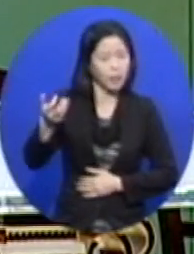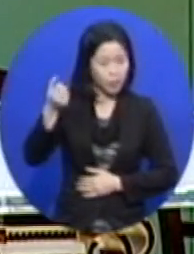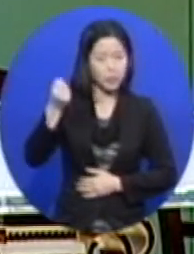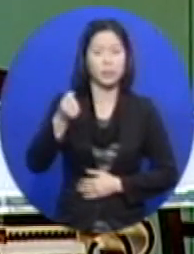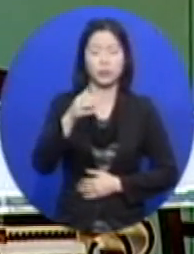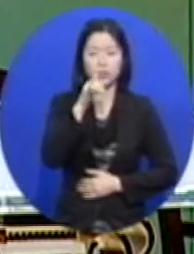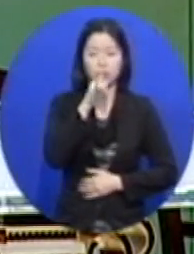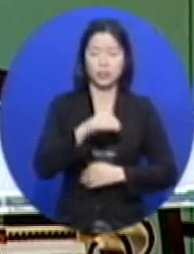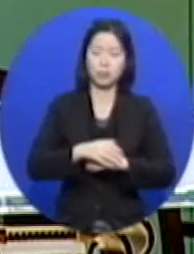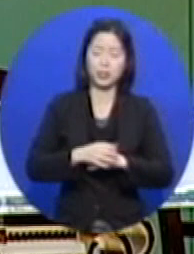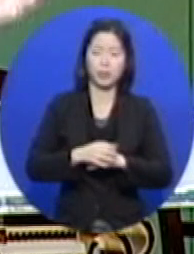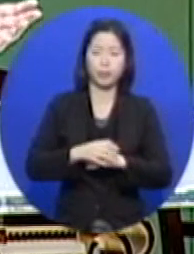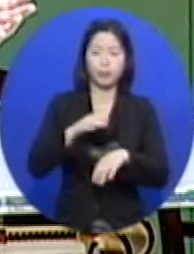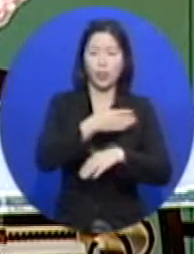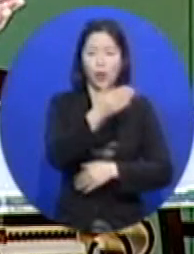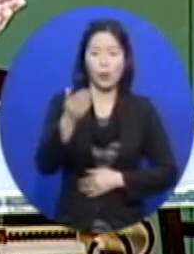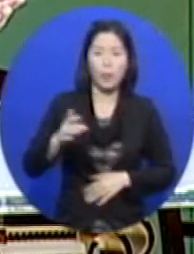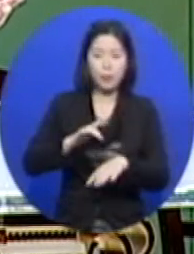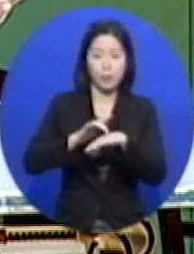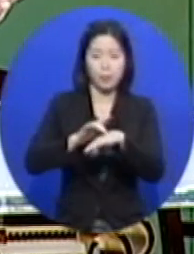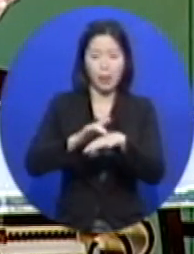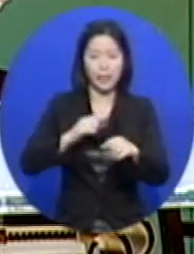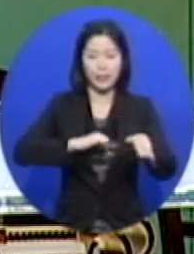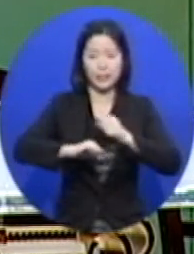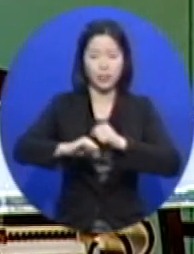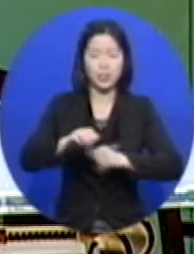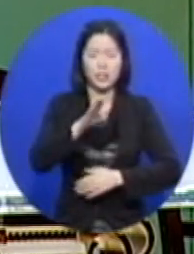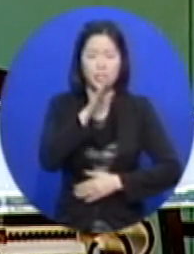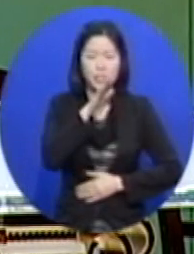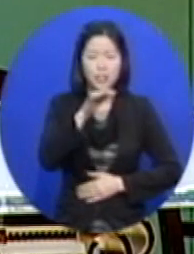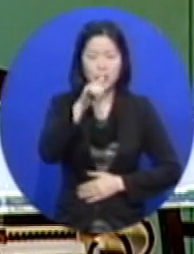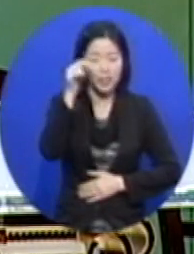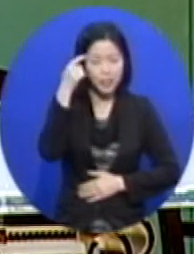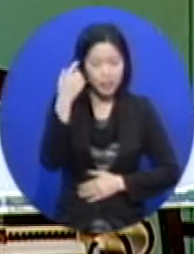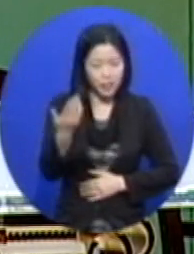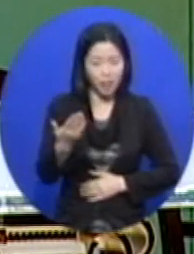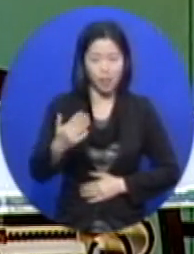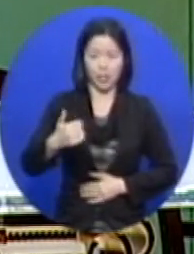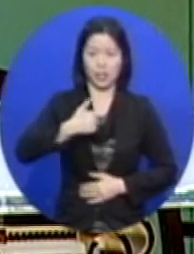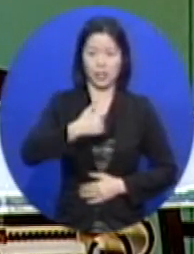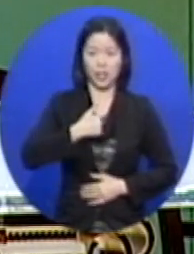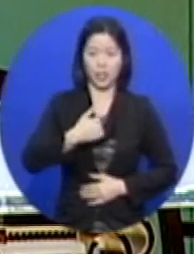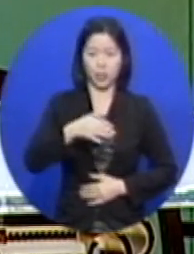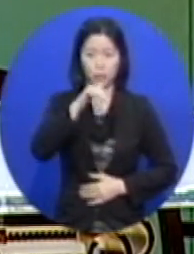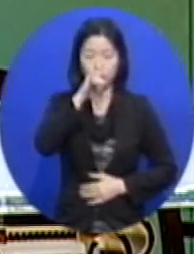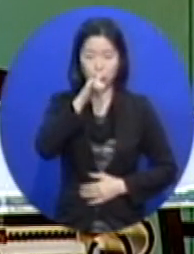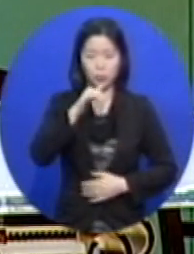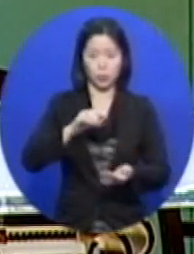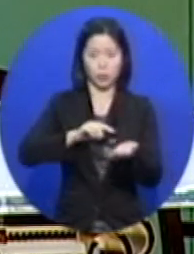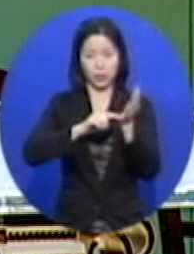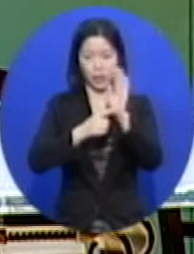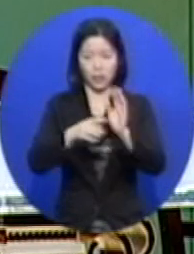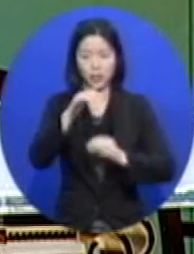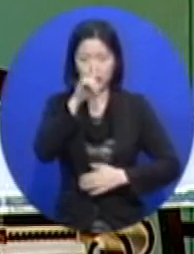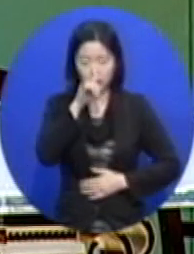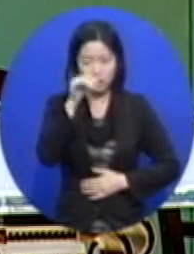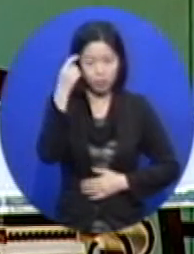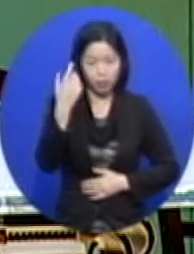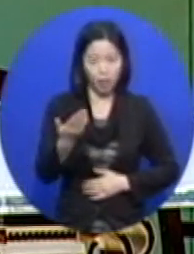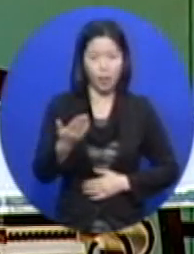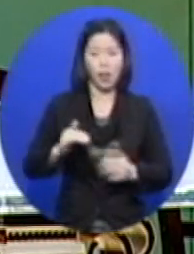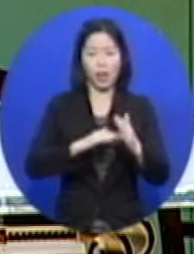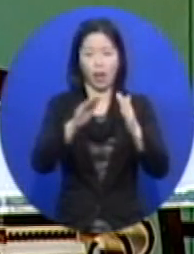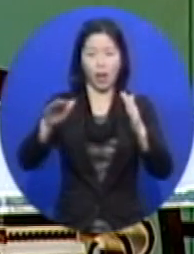여러분 마귀의 역사가 진짜 있나 또 내게도 그런 역사가 나타나는가 우리 가정에도 있는가